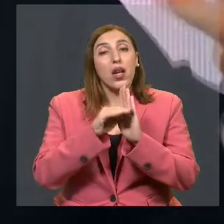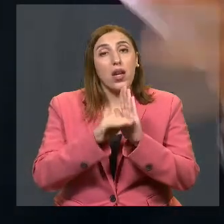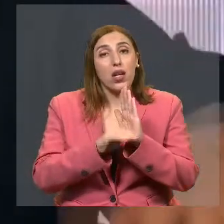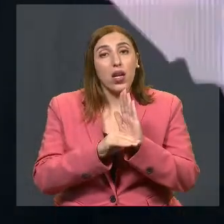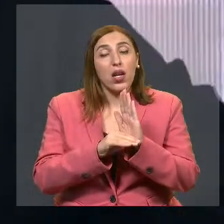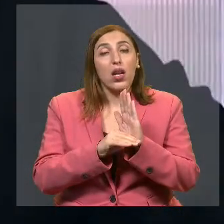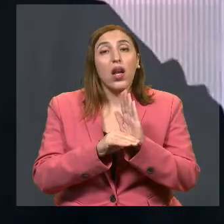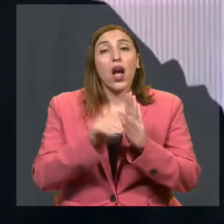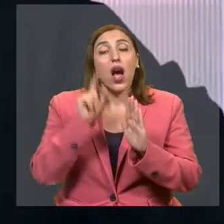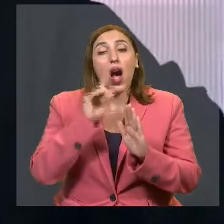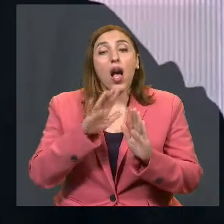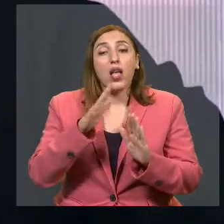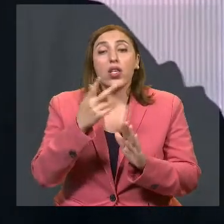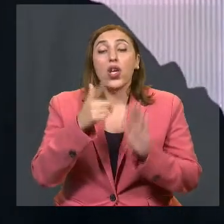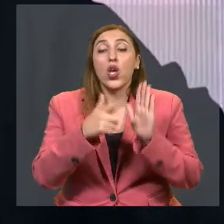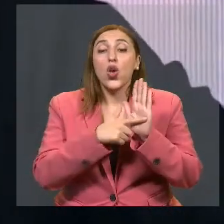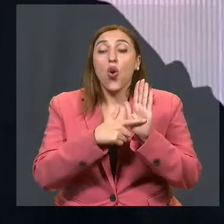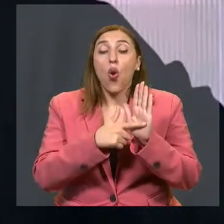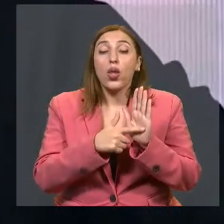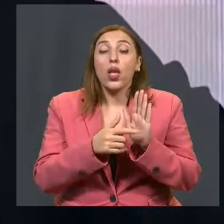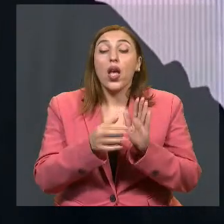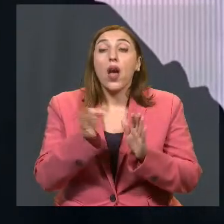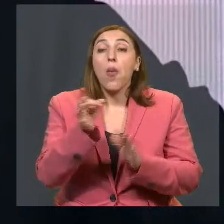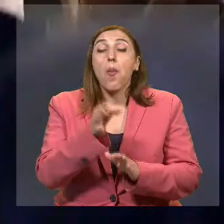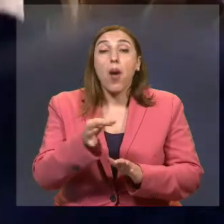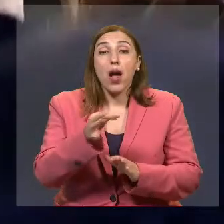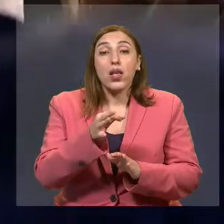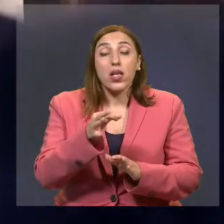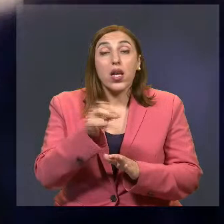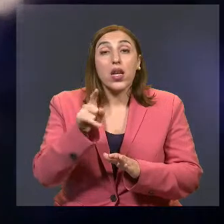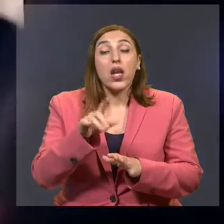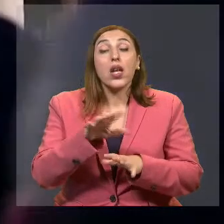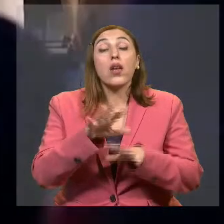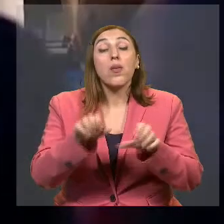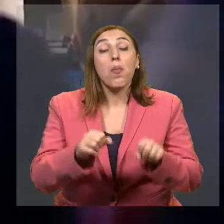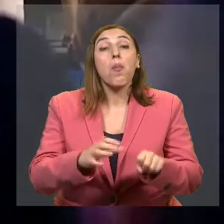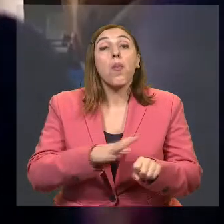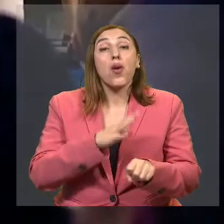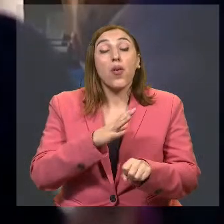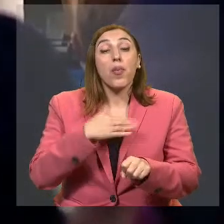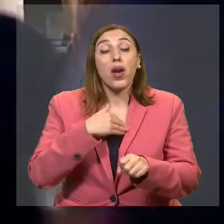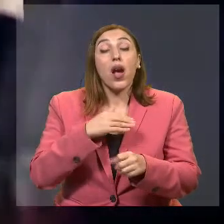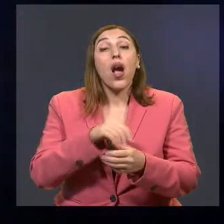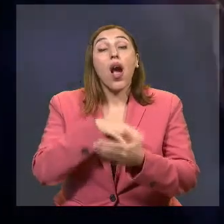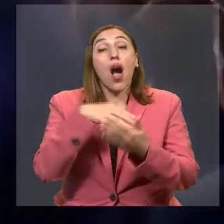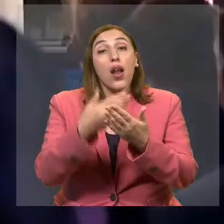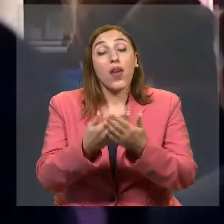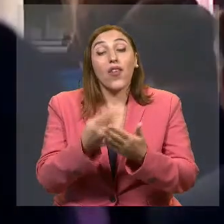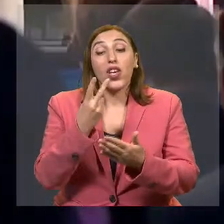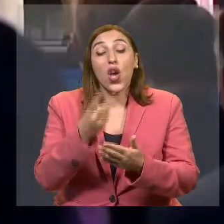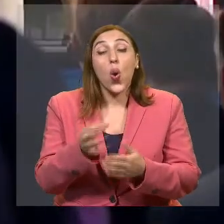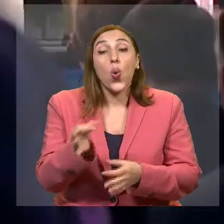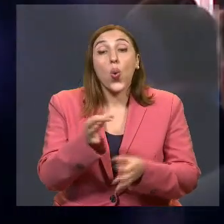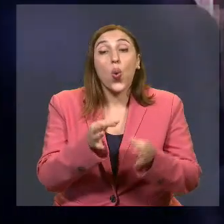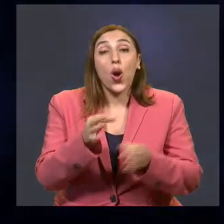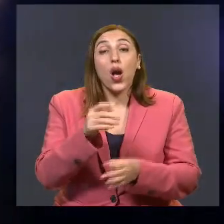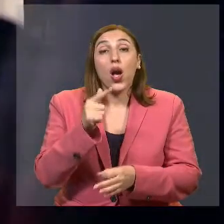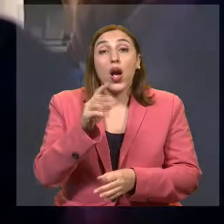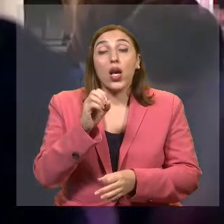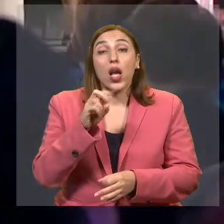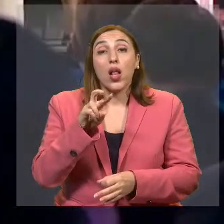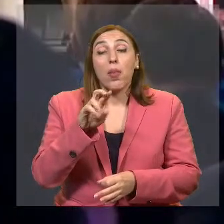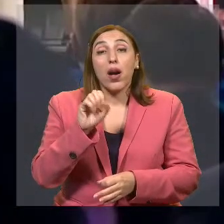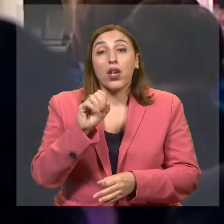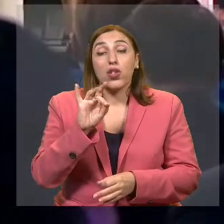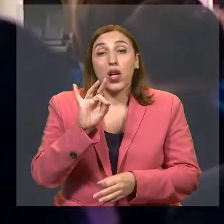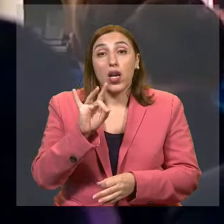Հայաստանը վերահսկում էր 7 շրջան։ Մենք առաջարկեցինք Ադրբեջանի հետ համաձայնության գալ այնպես, որ երկու շրջանները՝ Քելբաջարն ու